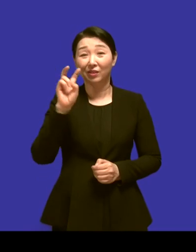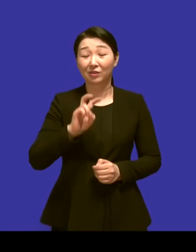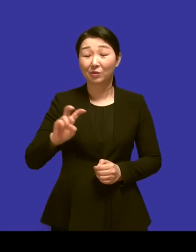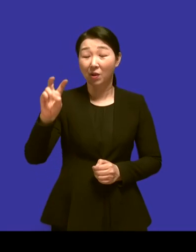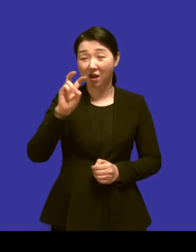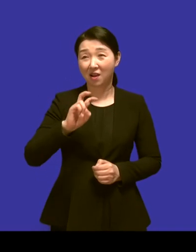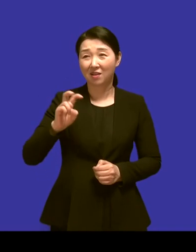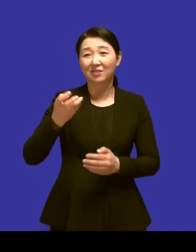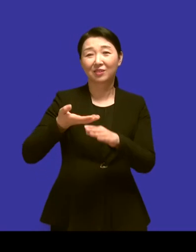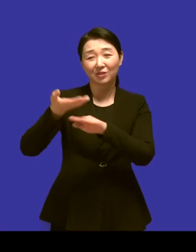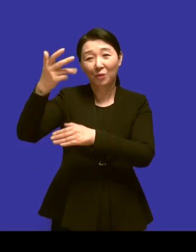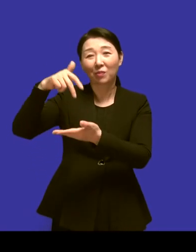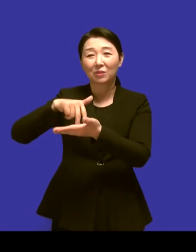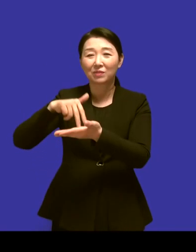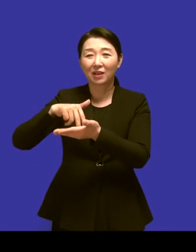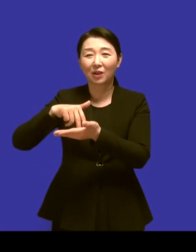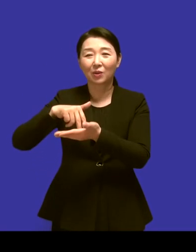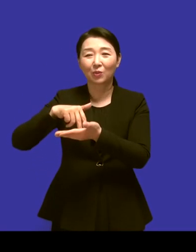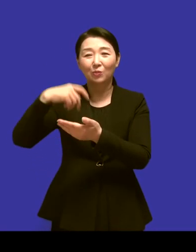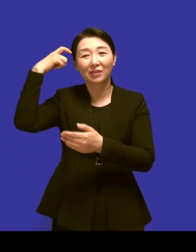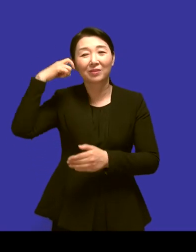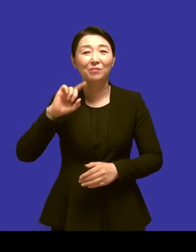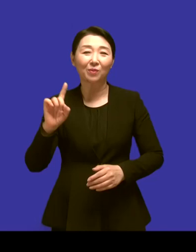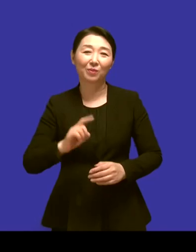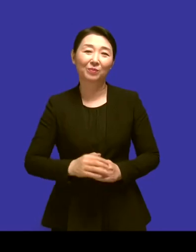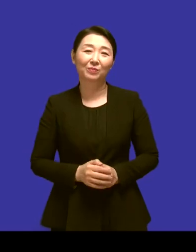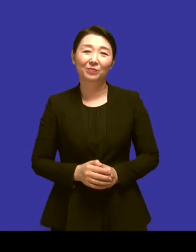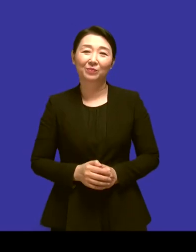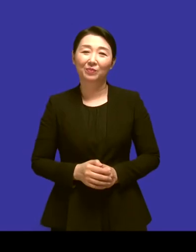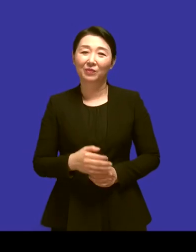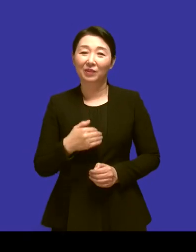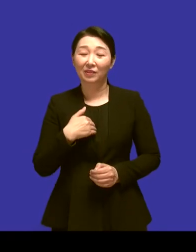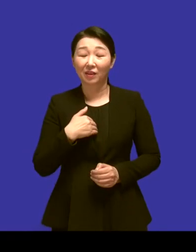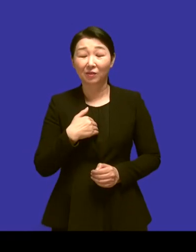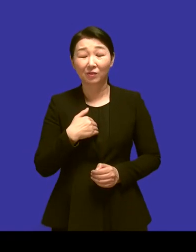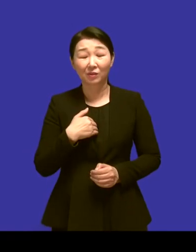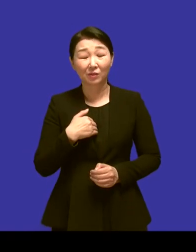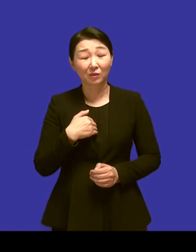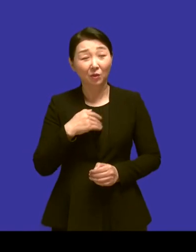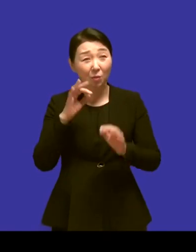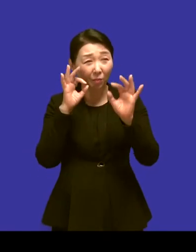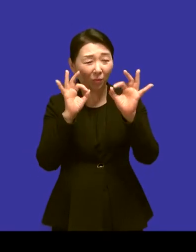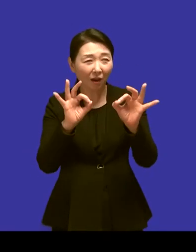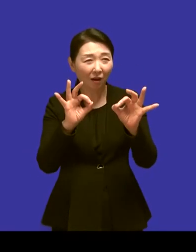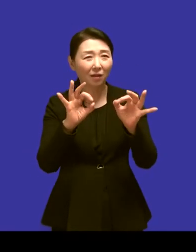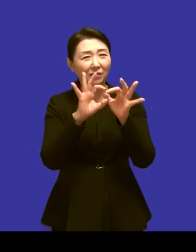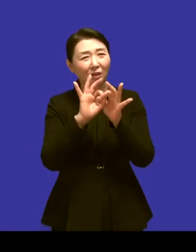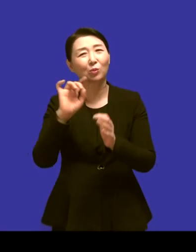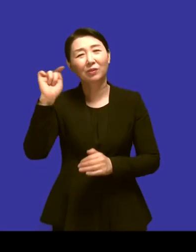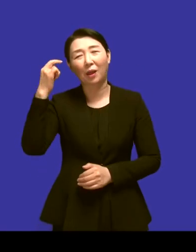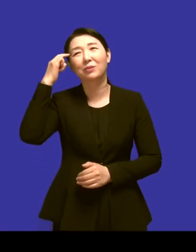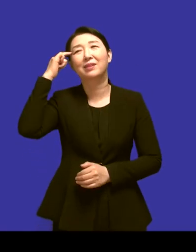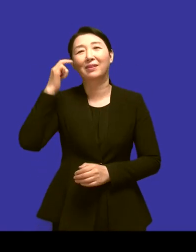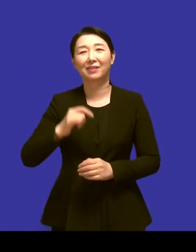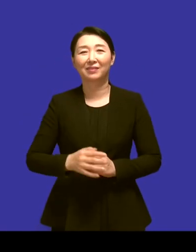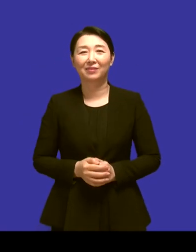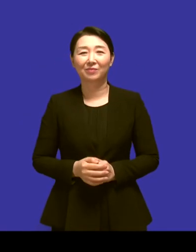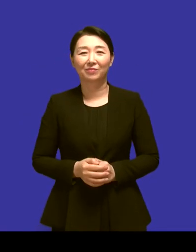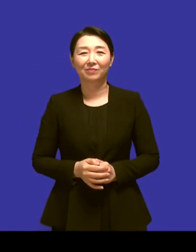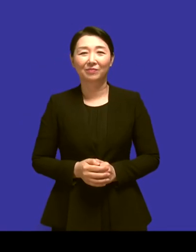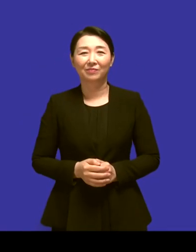선배로서 오늘 아, 네. 예, 어떻게 들으셨어요? 아, 네. 저는 굉장히 시종일관 다윗이 생각이 났어요.